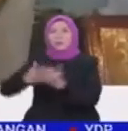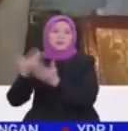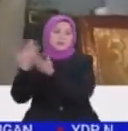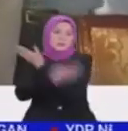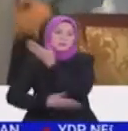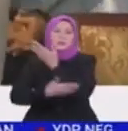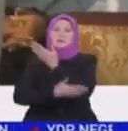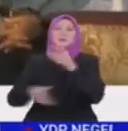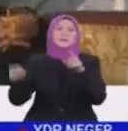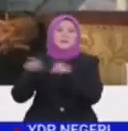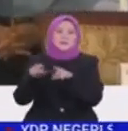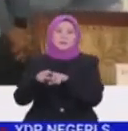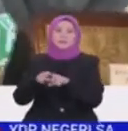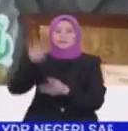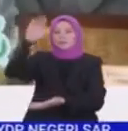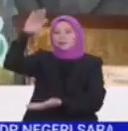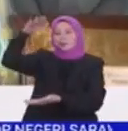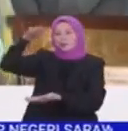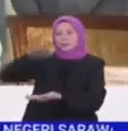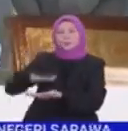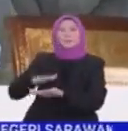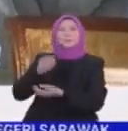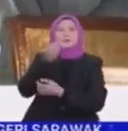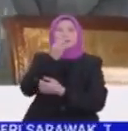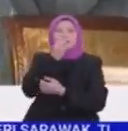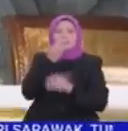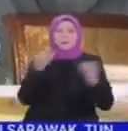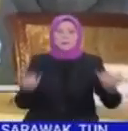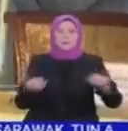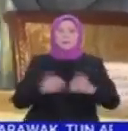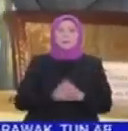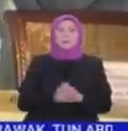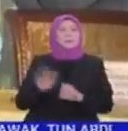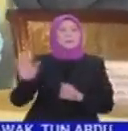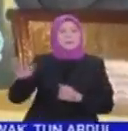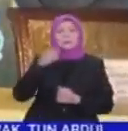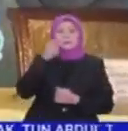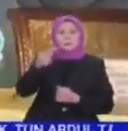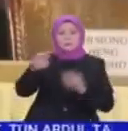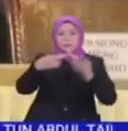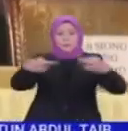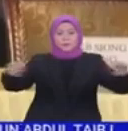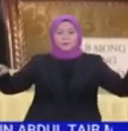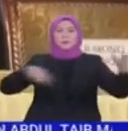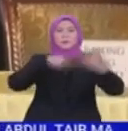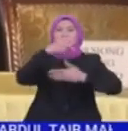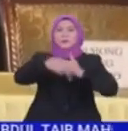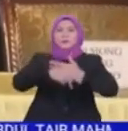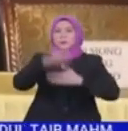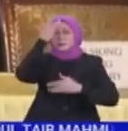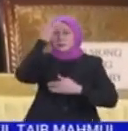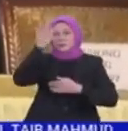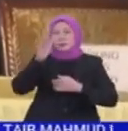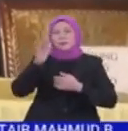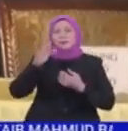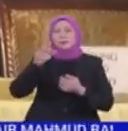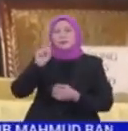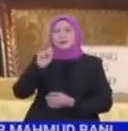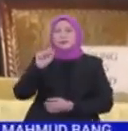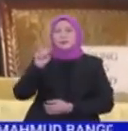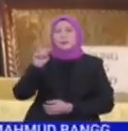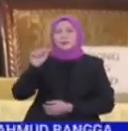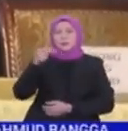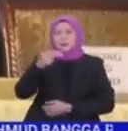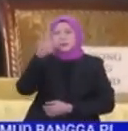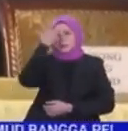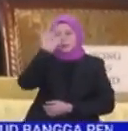negara berdepan isu kekurangan makanan ketika ini. Beliau bercakap demikian selepas merasmikan program Smart Sawah Berskala Besar